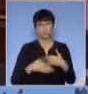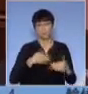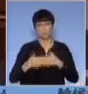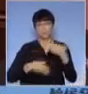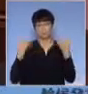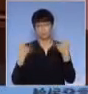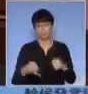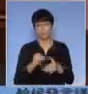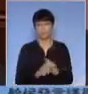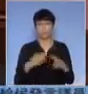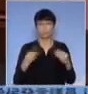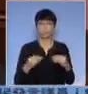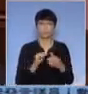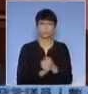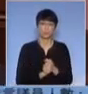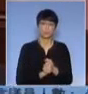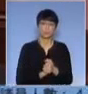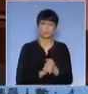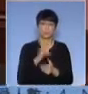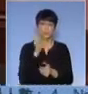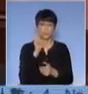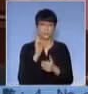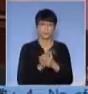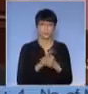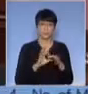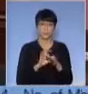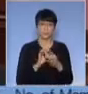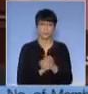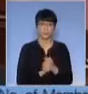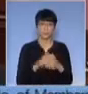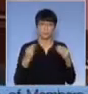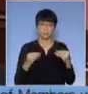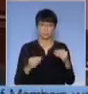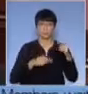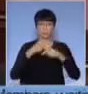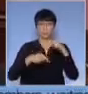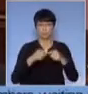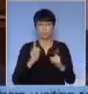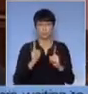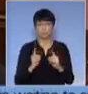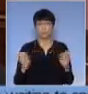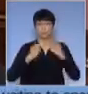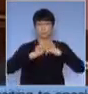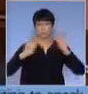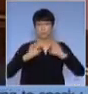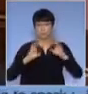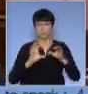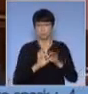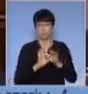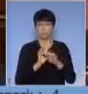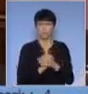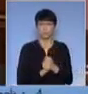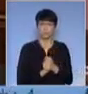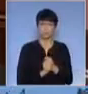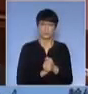談到那個教育方面來講，如果是單純去說教、討論或者是呼籲有關方面來講是